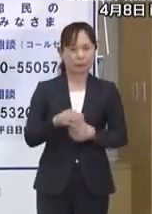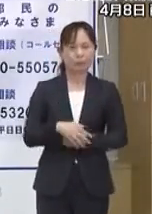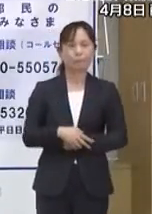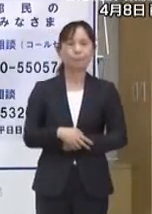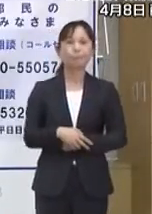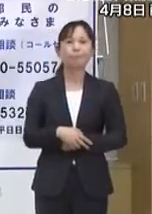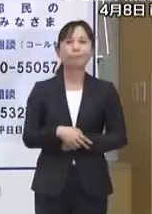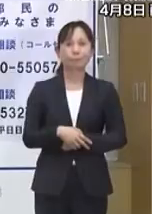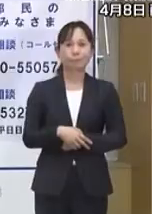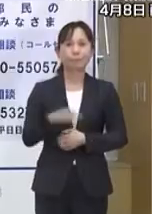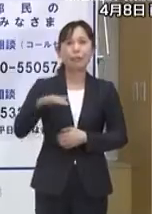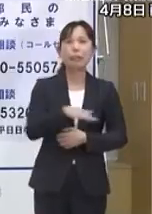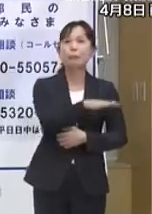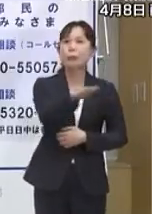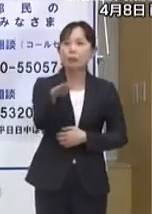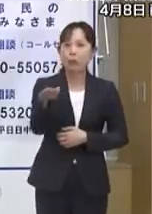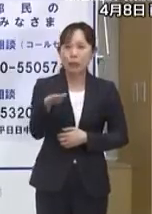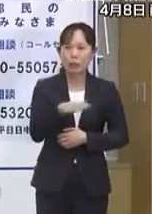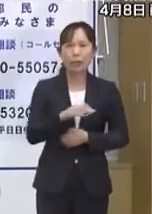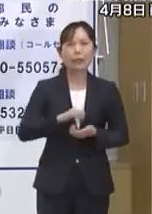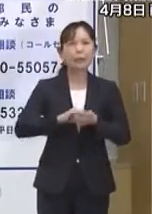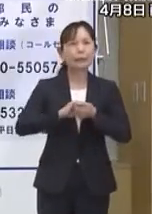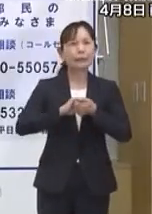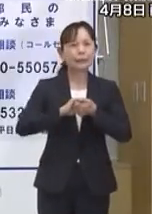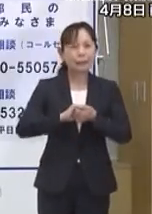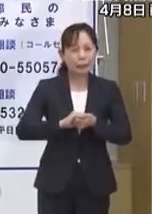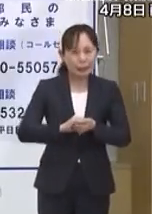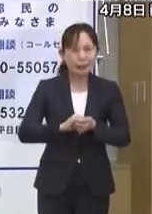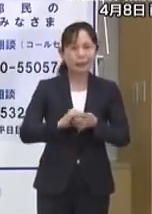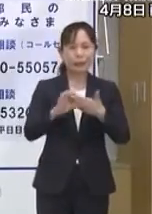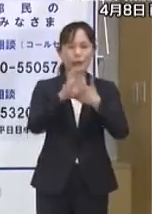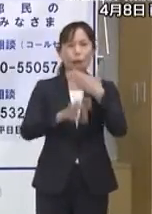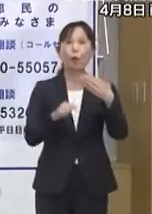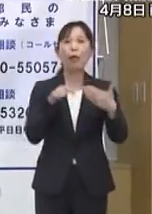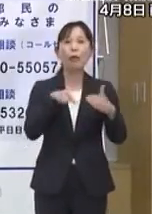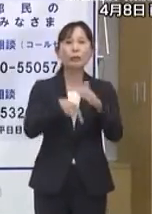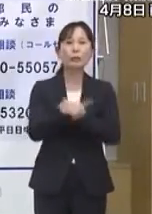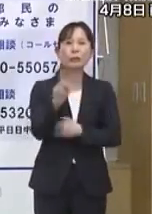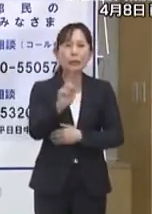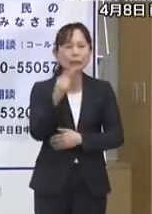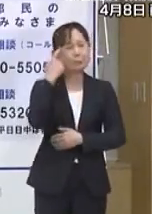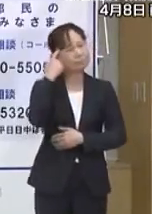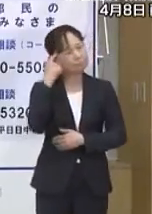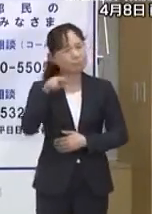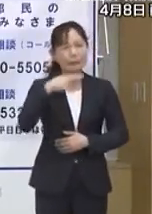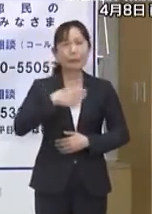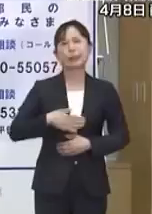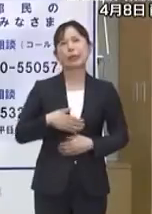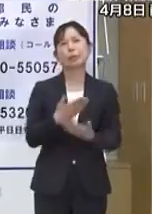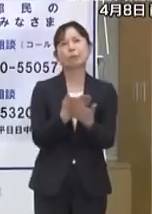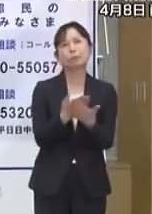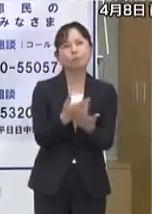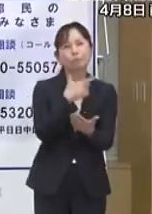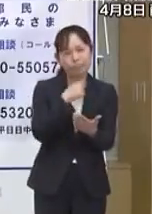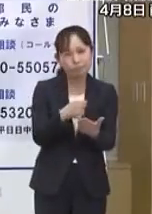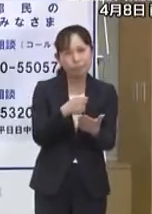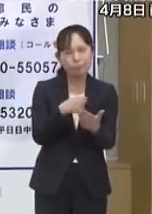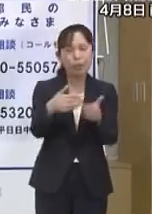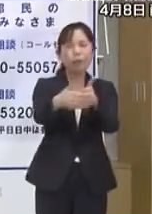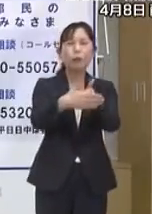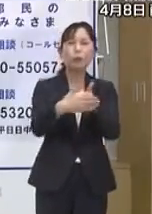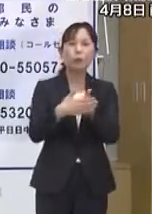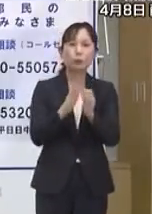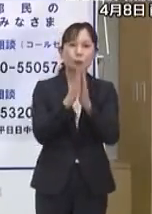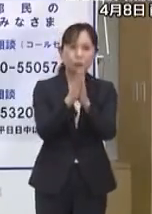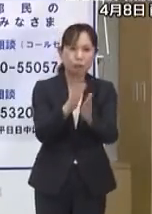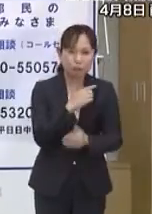あります都民の皆さま方におかれましてはこの条例の趣旨を理解していただいて御協力の程宜しくお